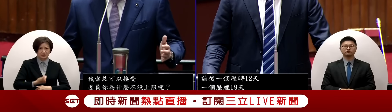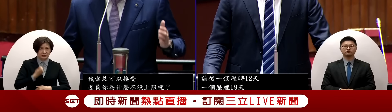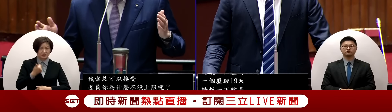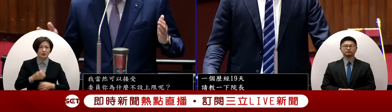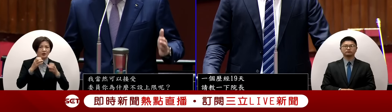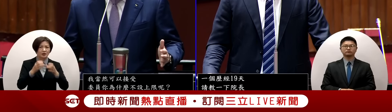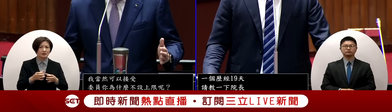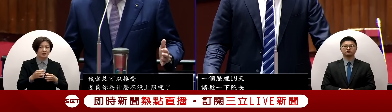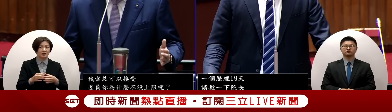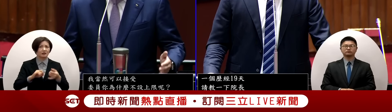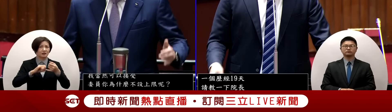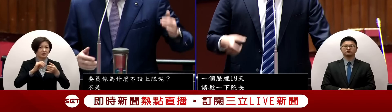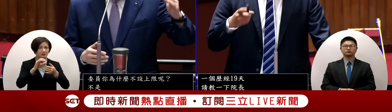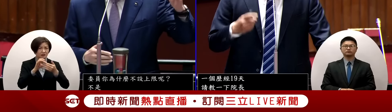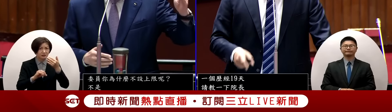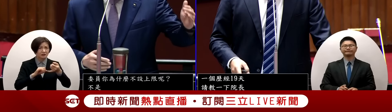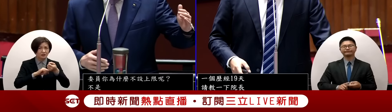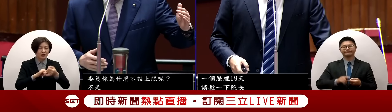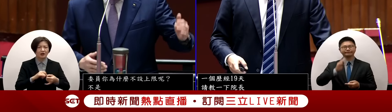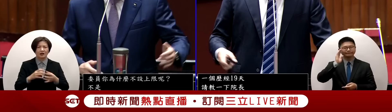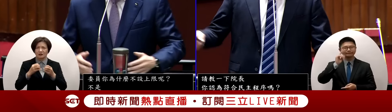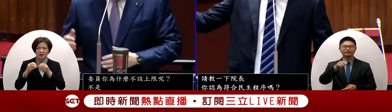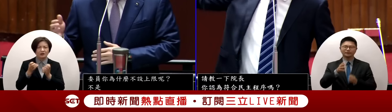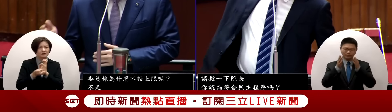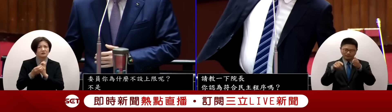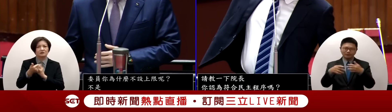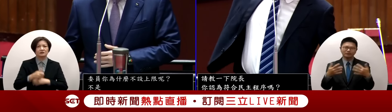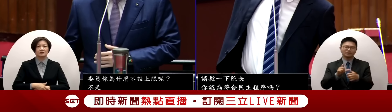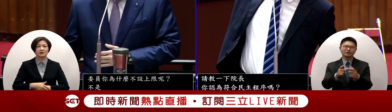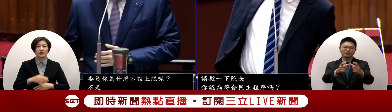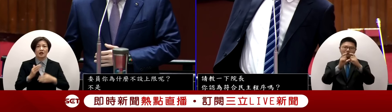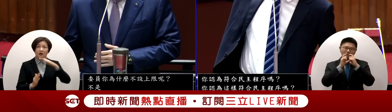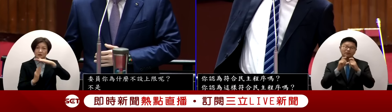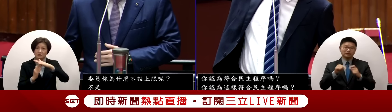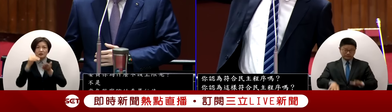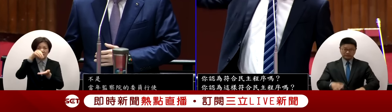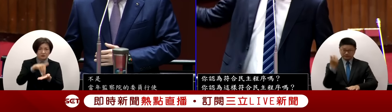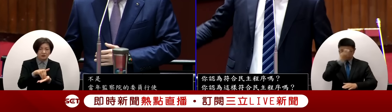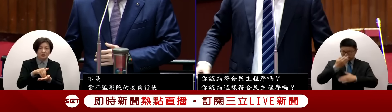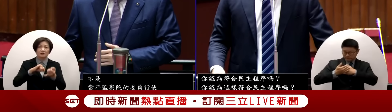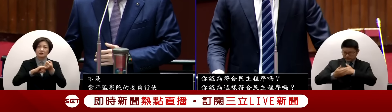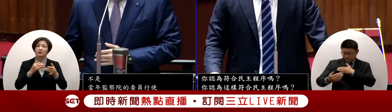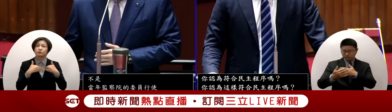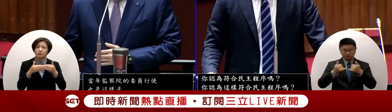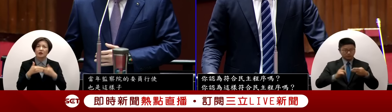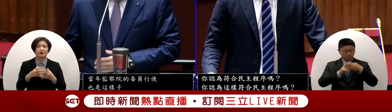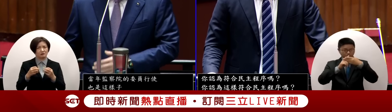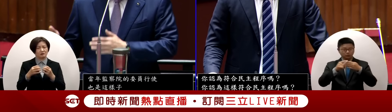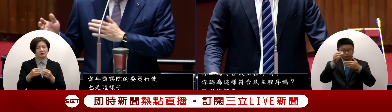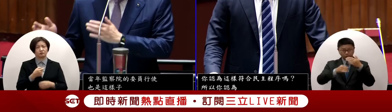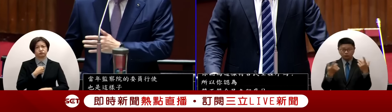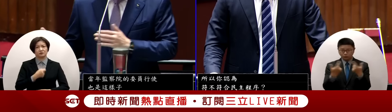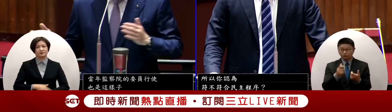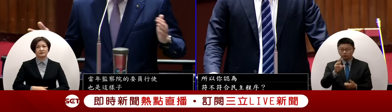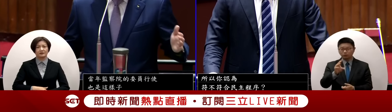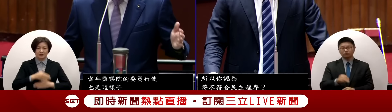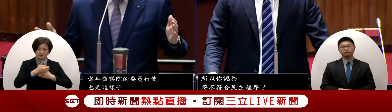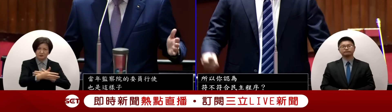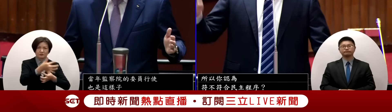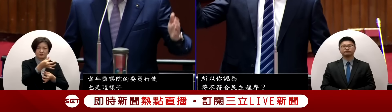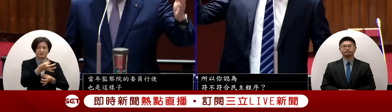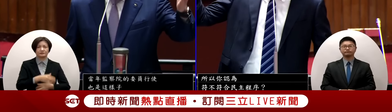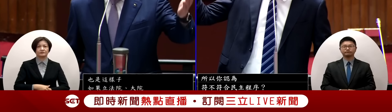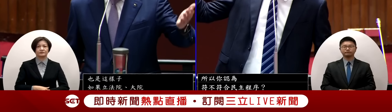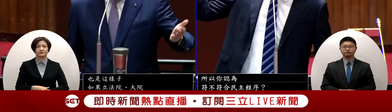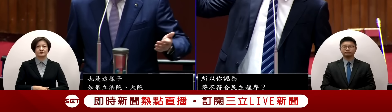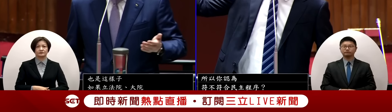好的，可以好好的来讨论。 对不起， 要不要设上限？要不要设下限？ 这样子的审查有没有符合民主程序？ 程序要完整整套。 对，